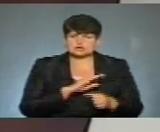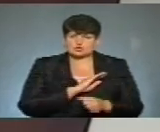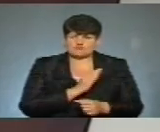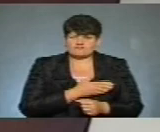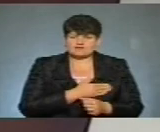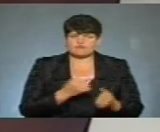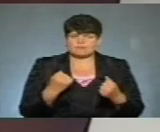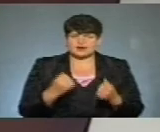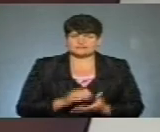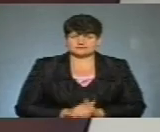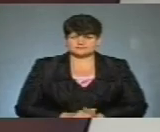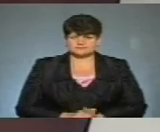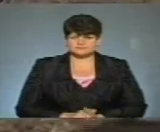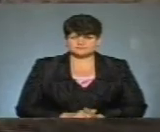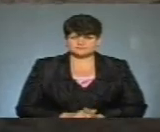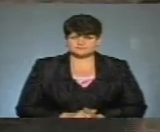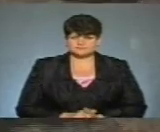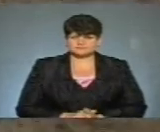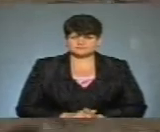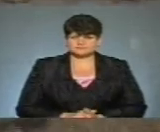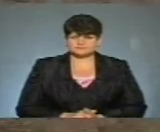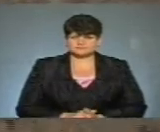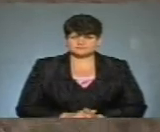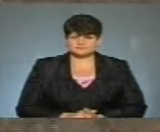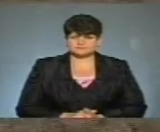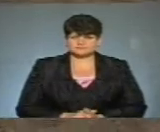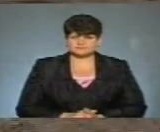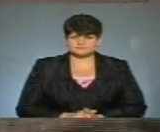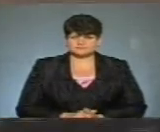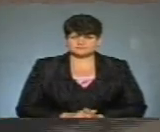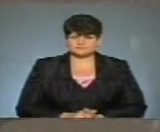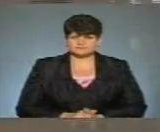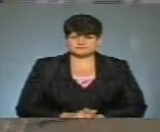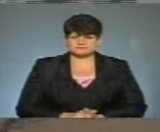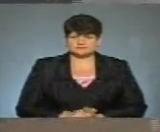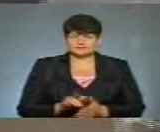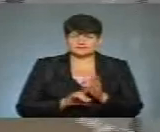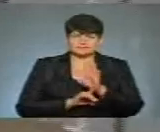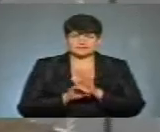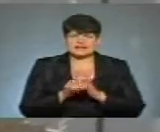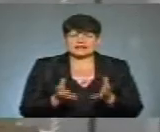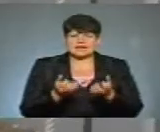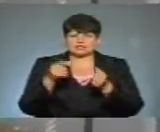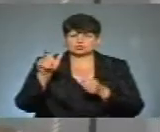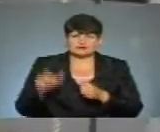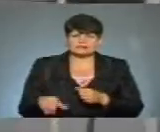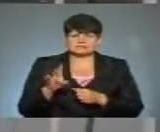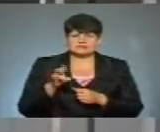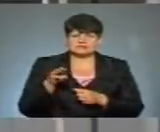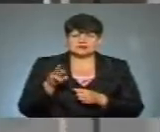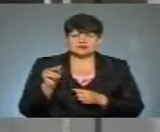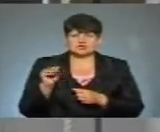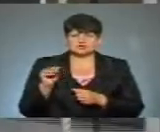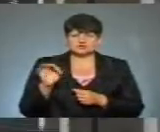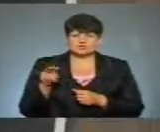Анастасія Чечко бачила. Стартують рятувальниця Наталія Тяжола та